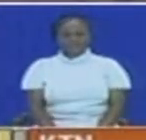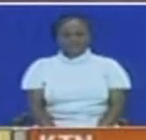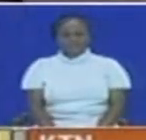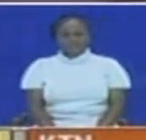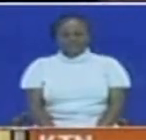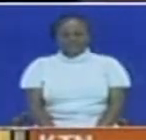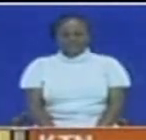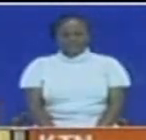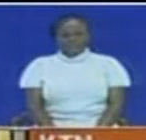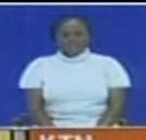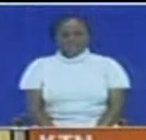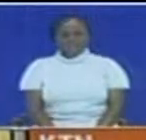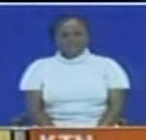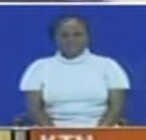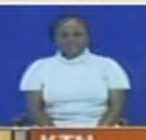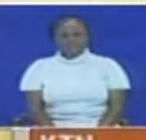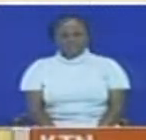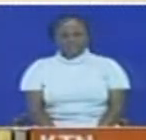Kamchemenza, KTN.